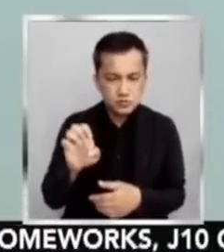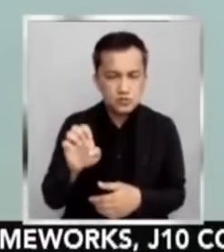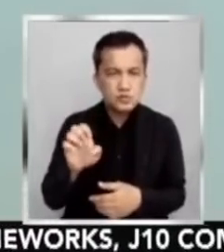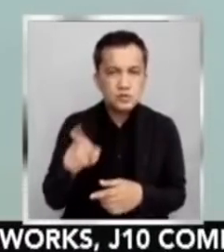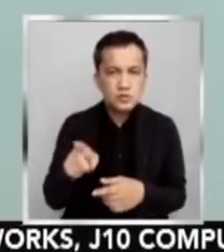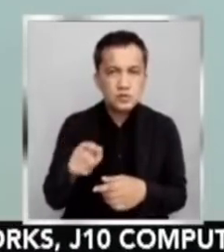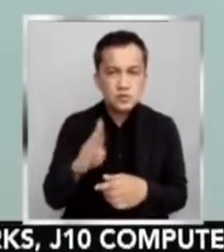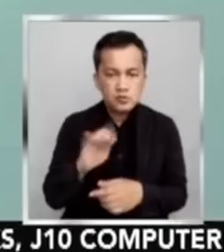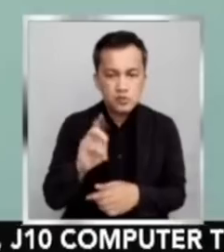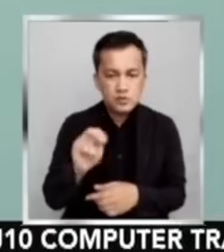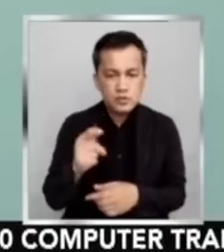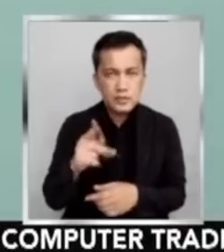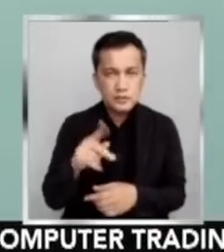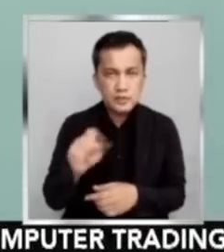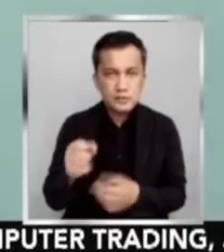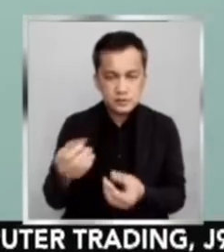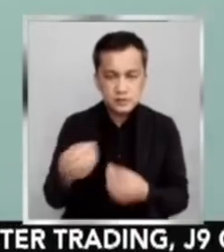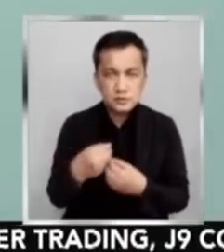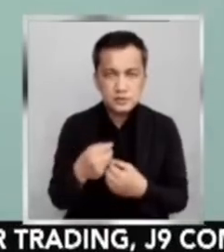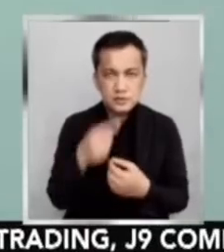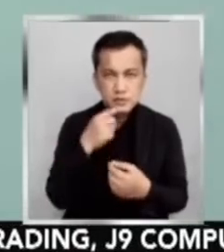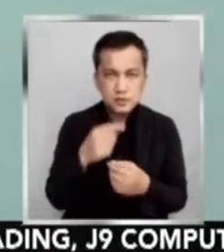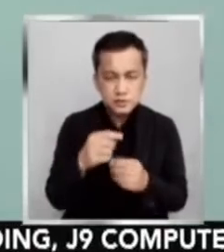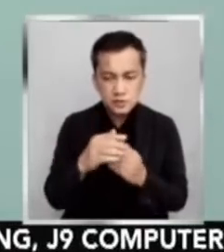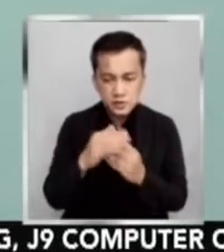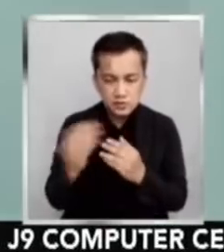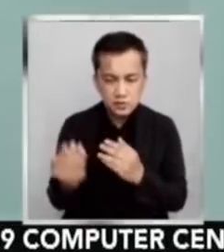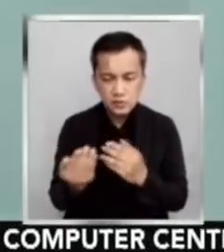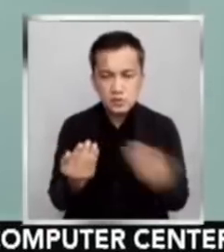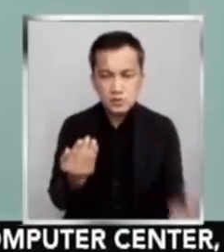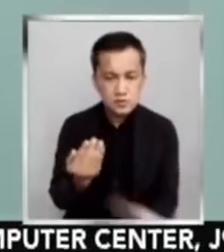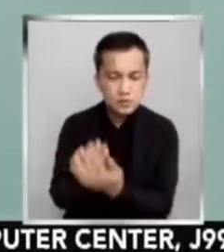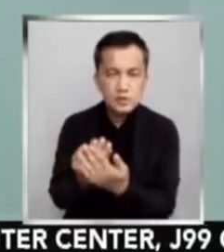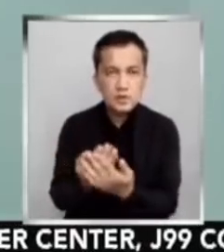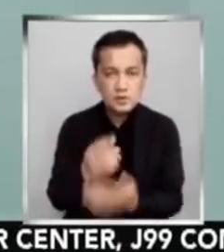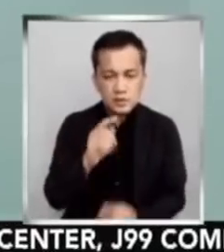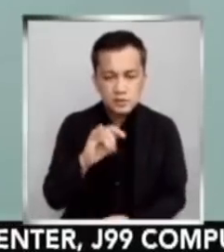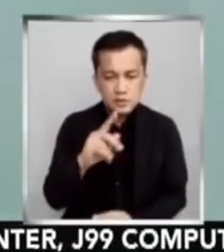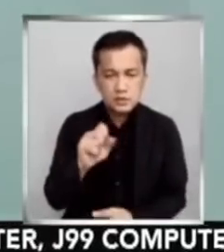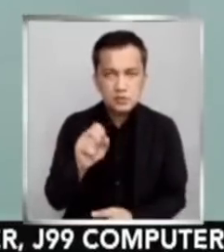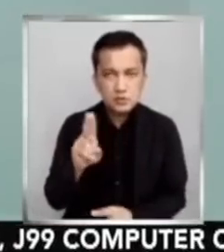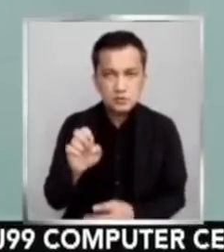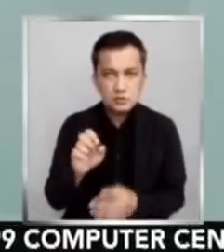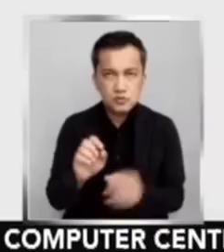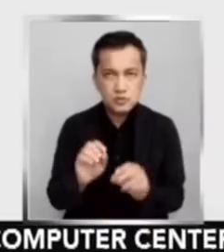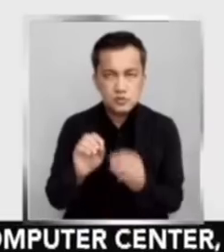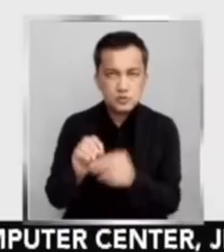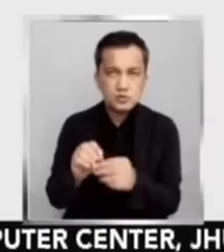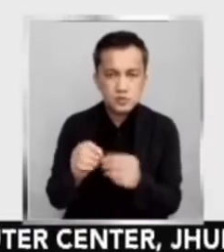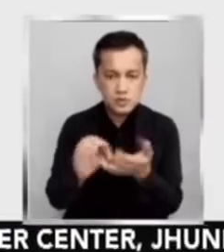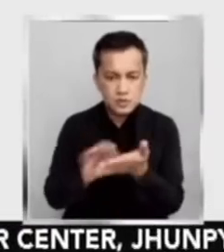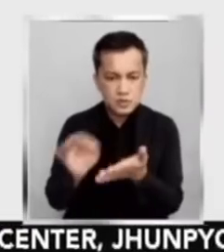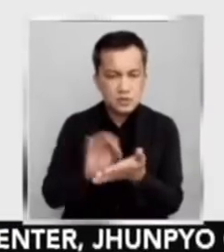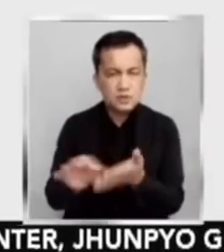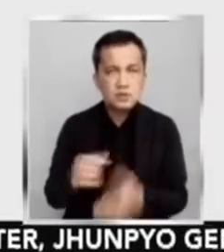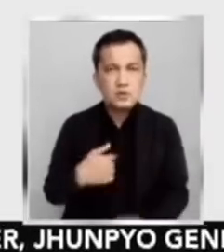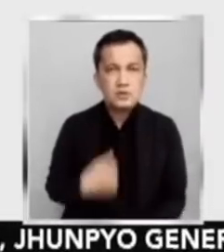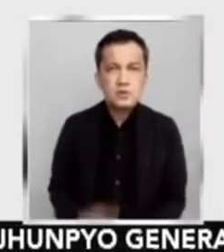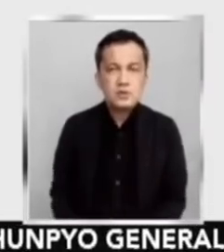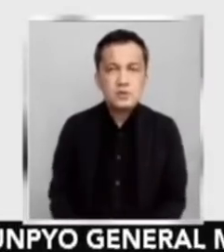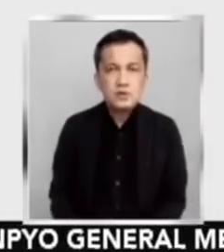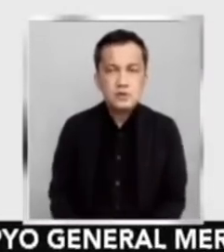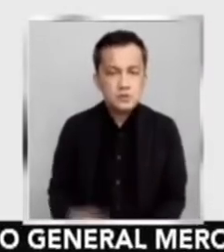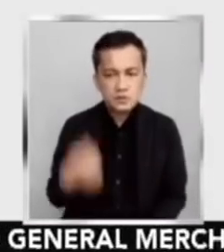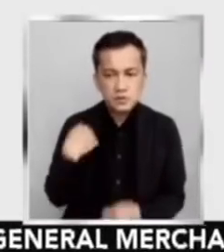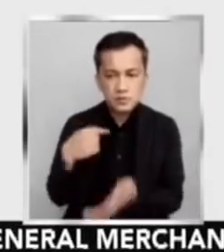sa akin. Sabi niya, sa likod ng boarding pass, may tissue. Dito niyo na lang po ilagay sa account ko. Kahit hindi pa niya binabayaran